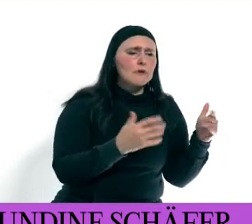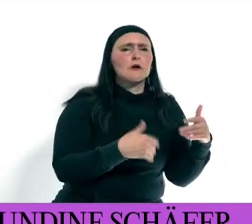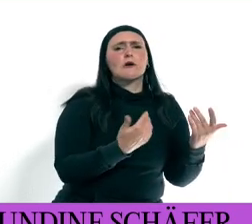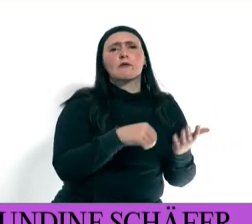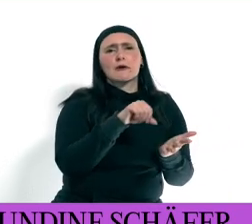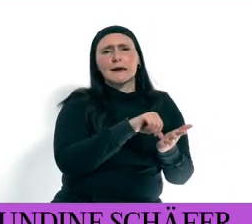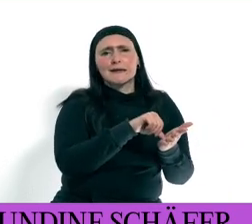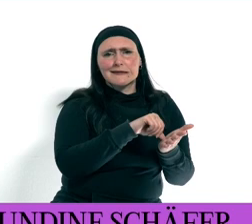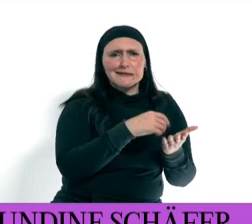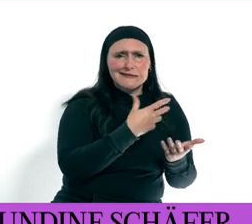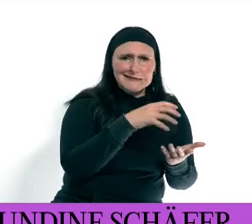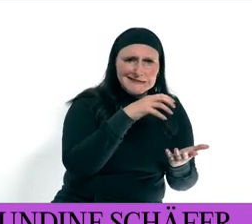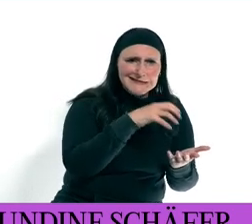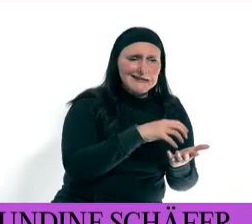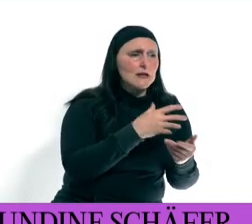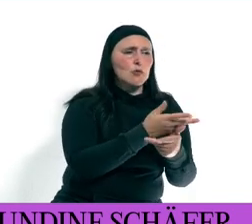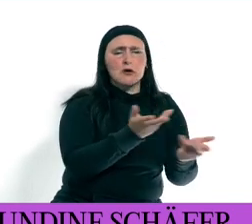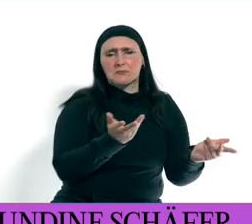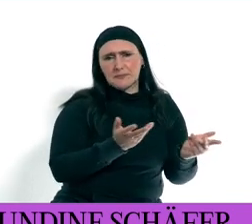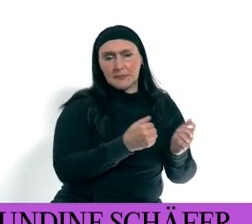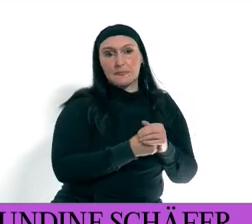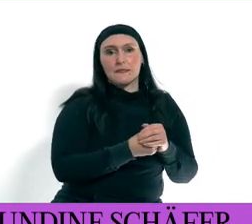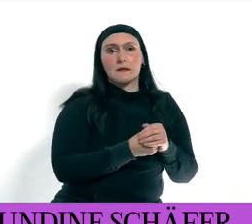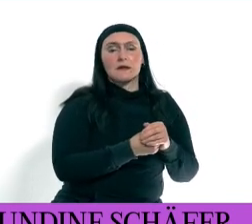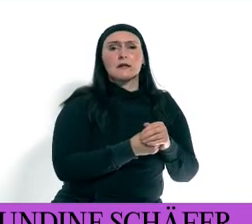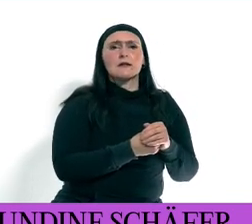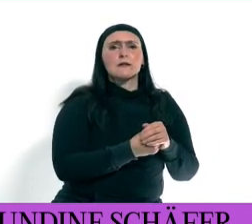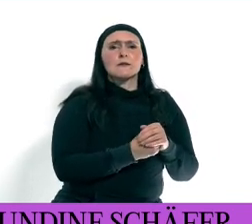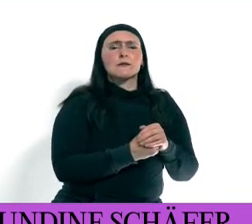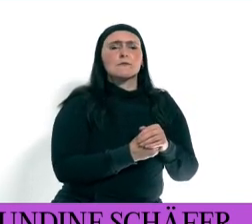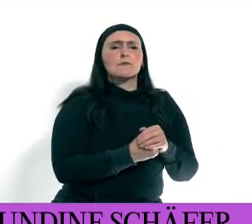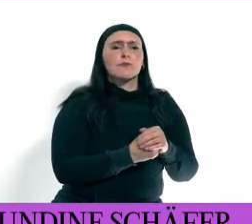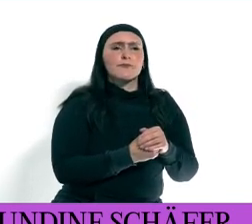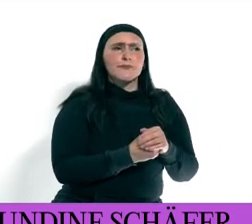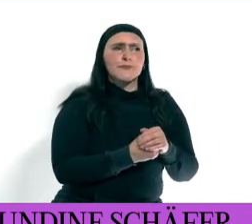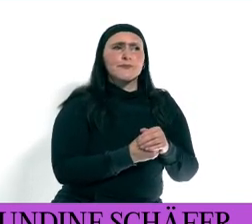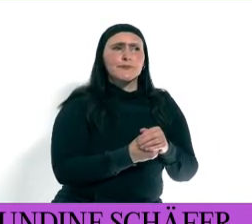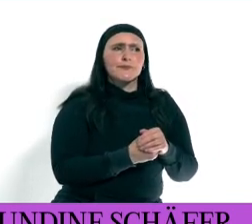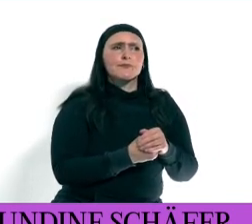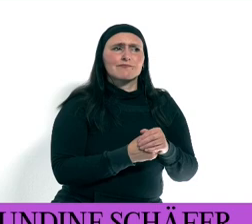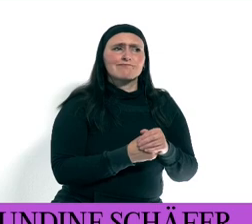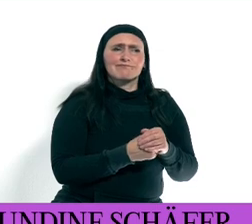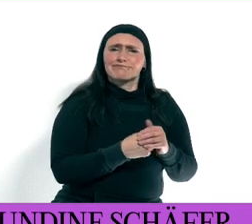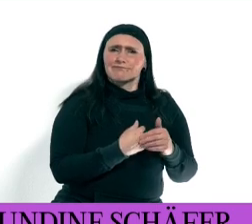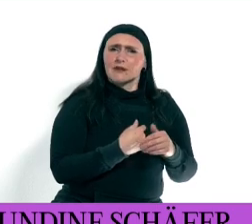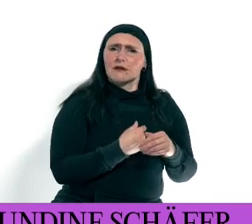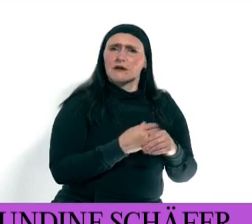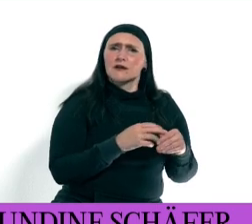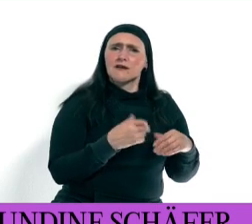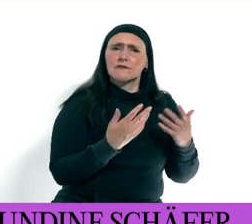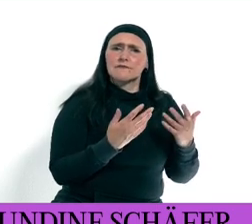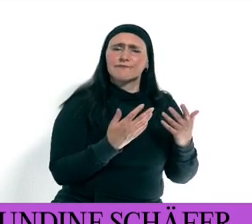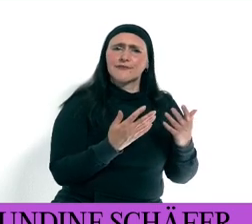community. So every time we're going back to understand ourselves, I mean,